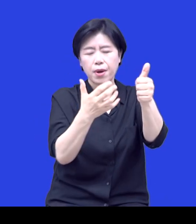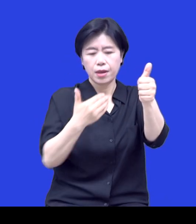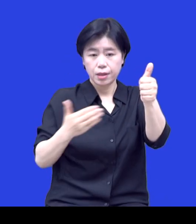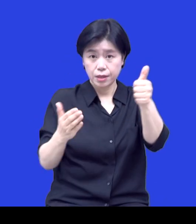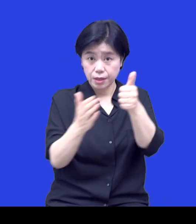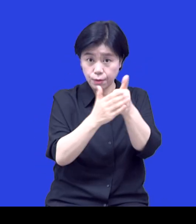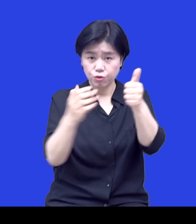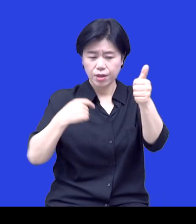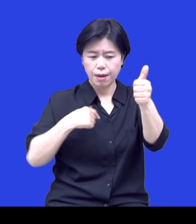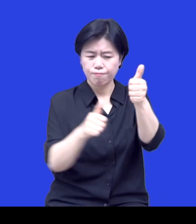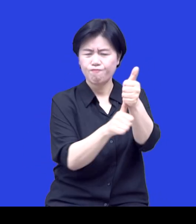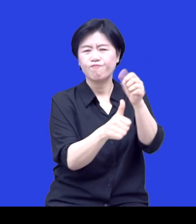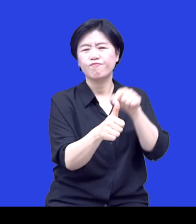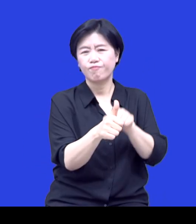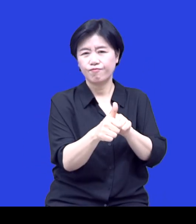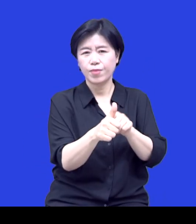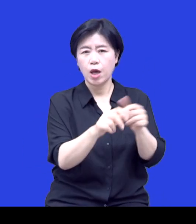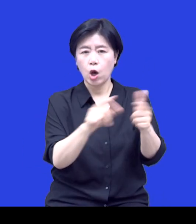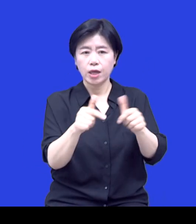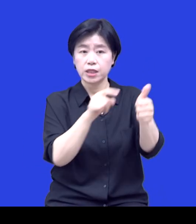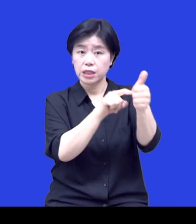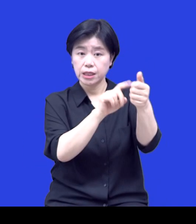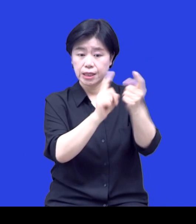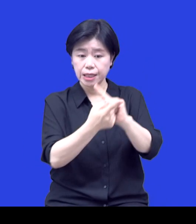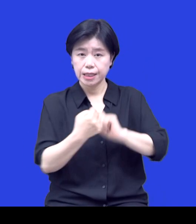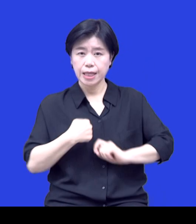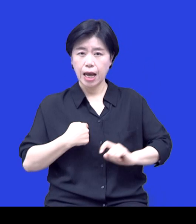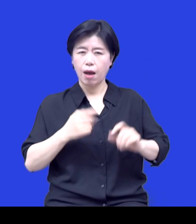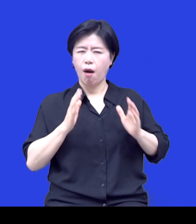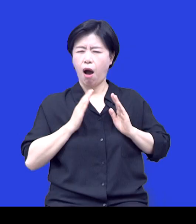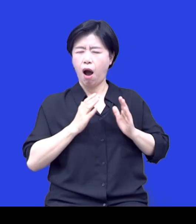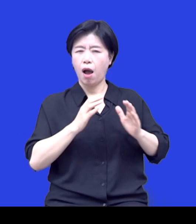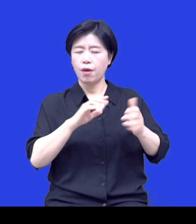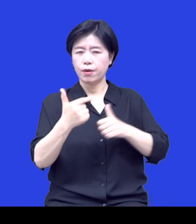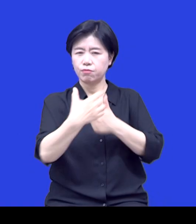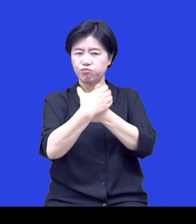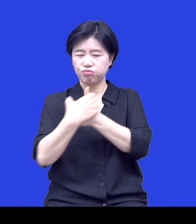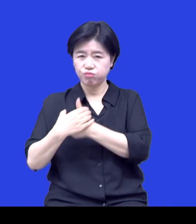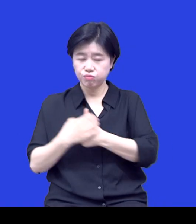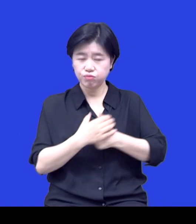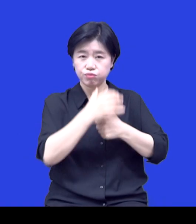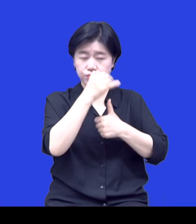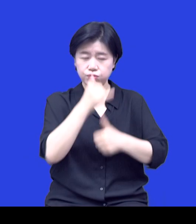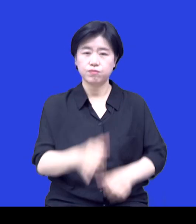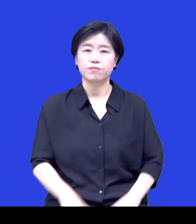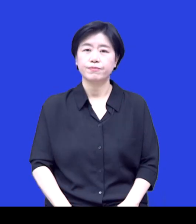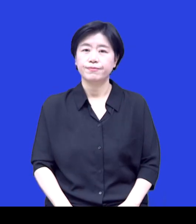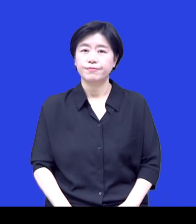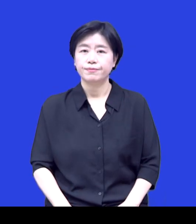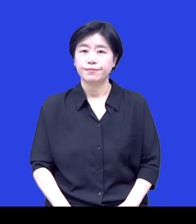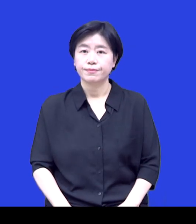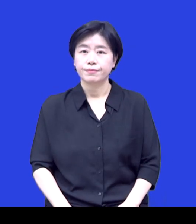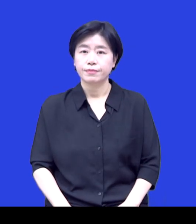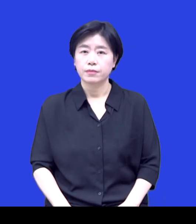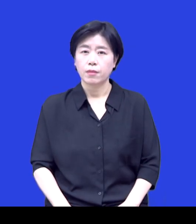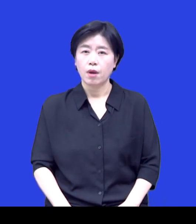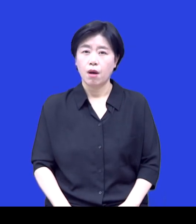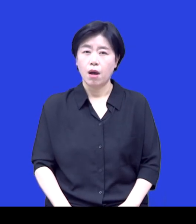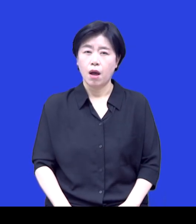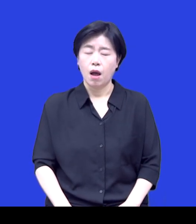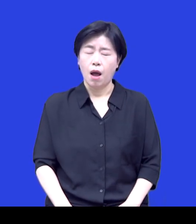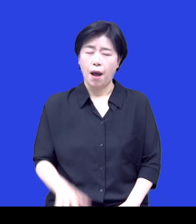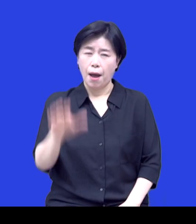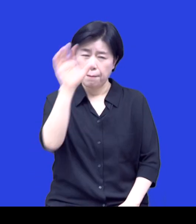또 서빙고 저녁에는 열린 새신자 예배라고 그렇죠. 그 부도자들을 위한 예배도 하고 그걸 막